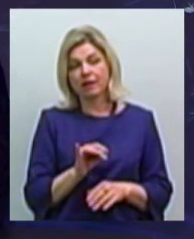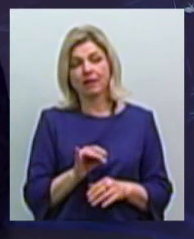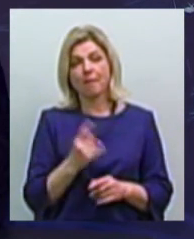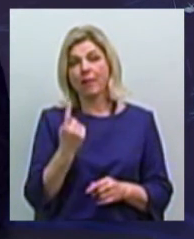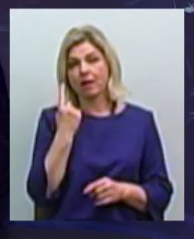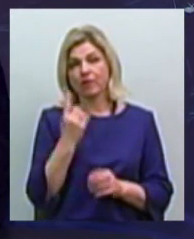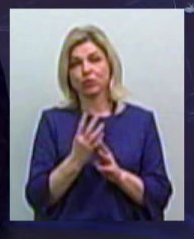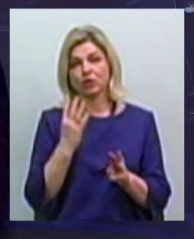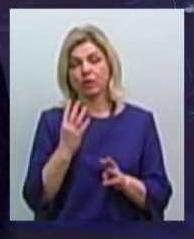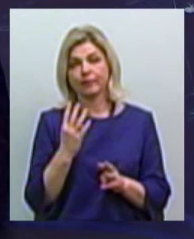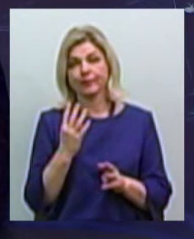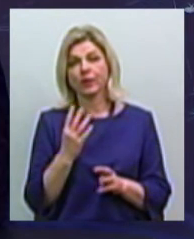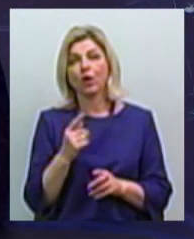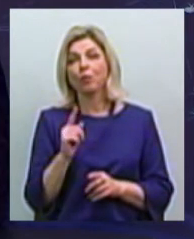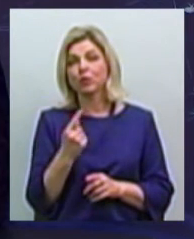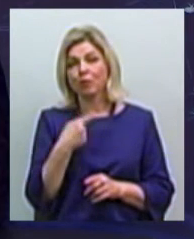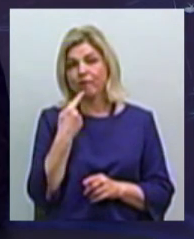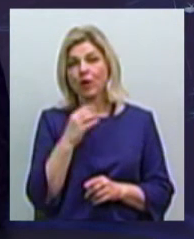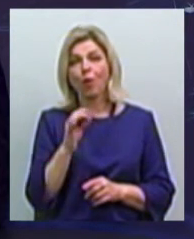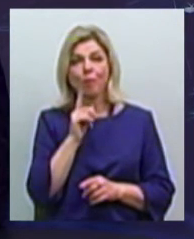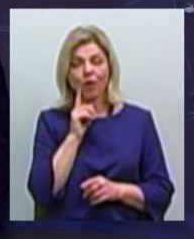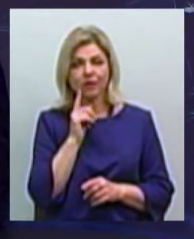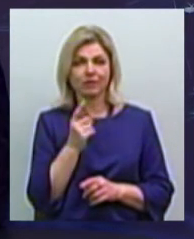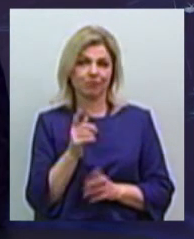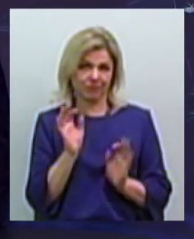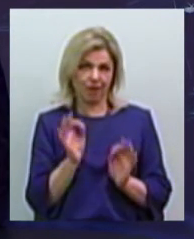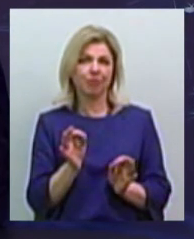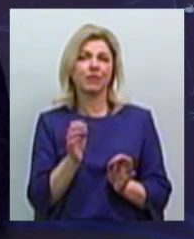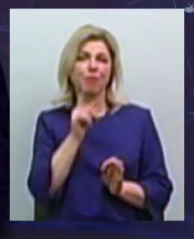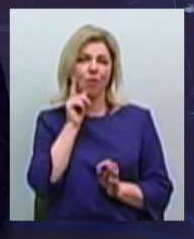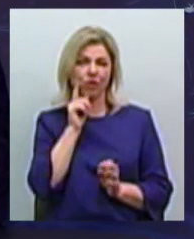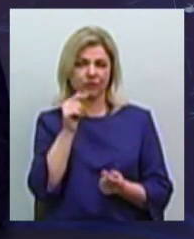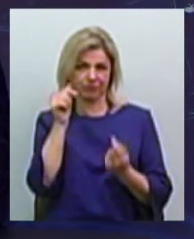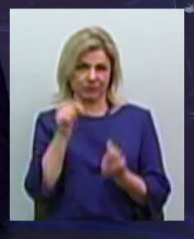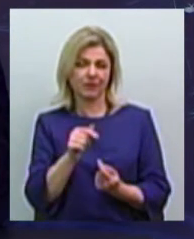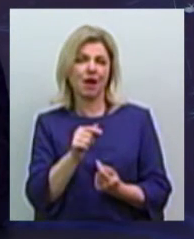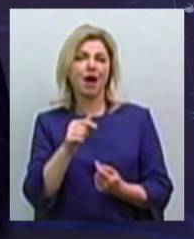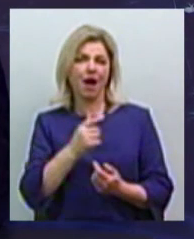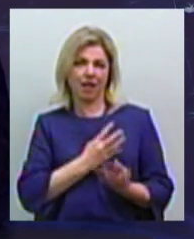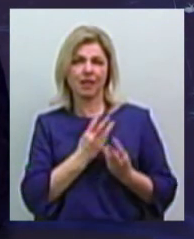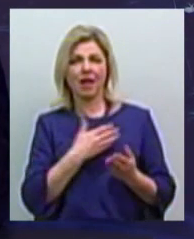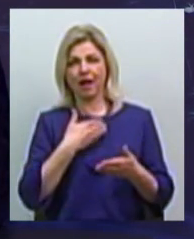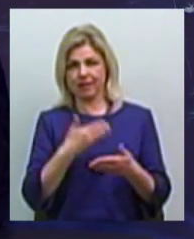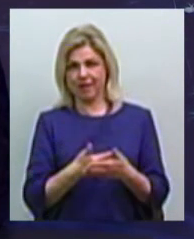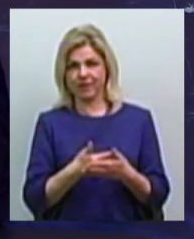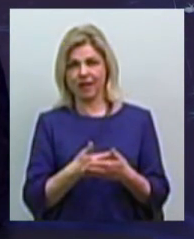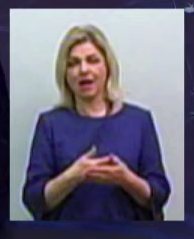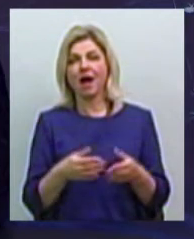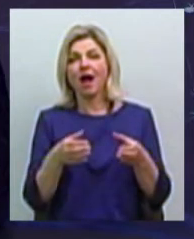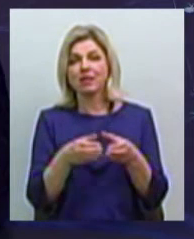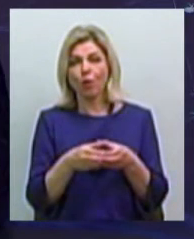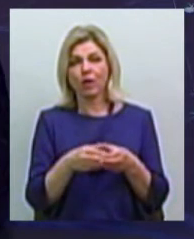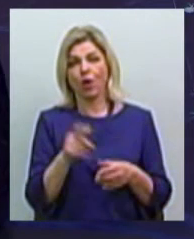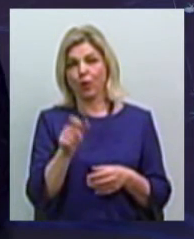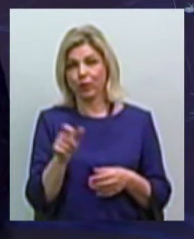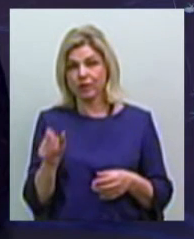першу чергу, чому ми говоримо про молодь, це найбільш активна, ну, традиційно так склалося, найбільш активна така категорія громадян,